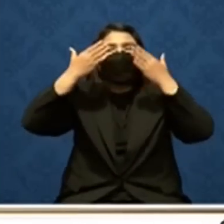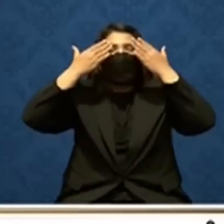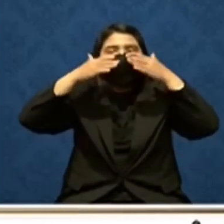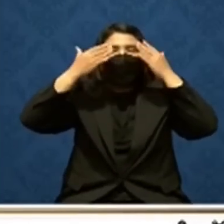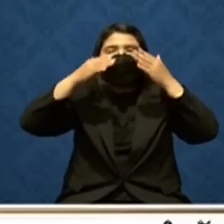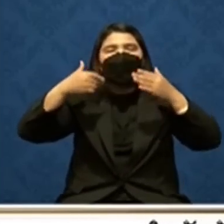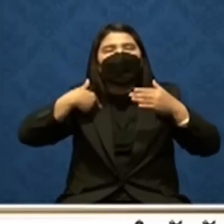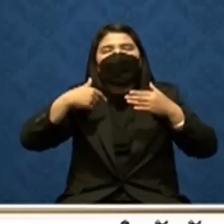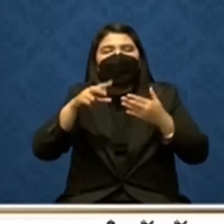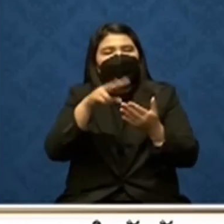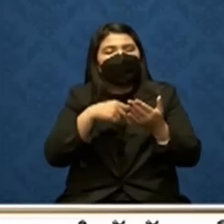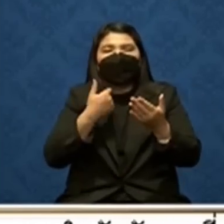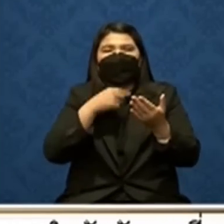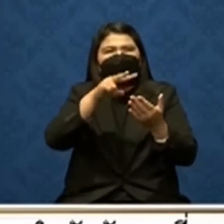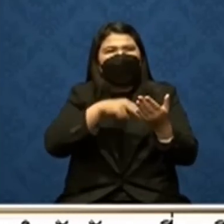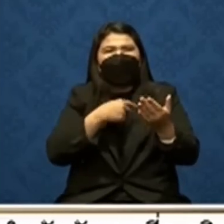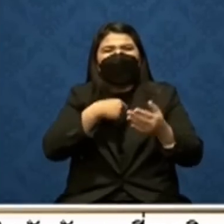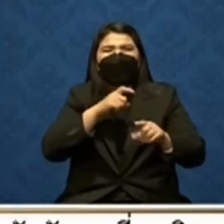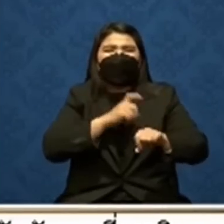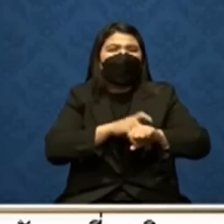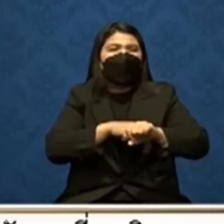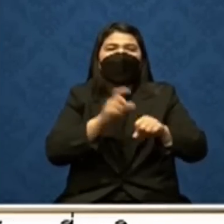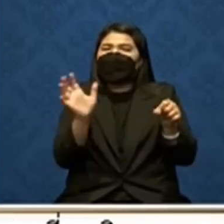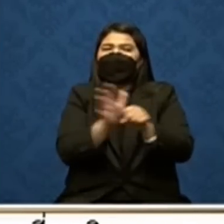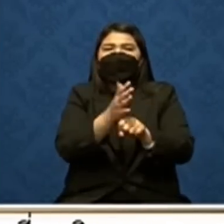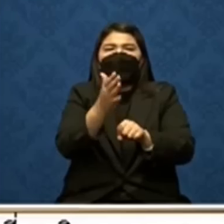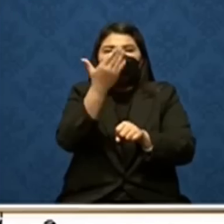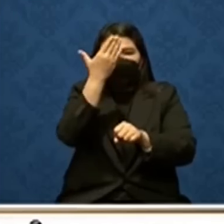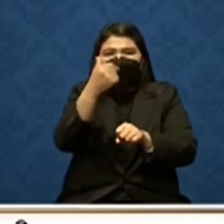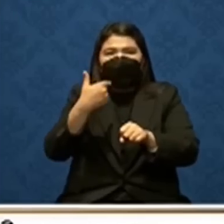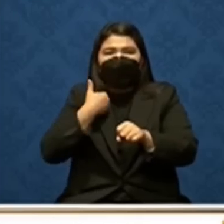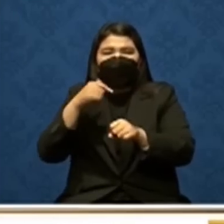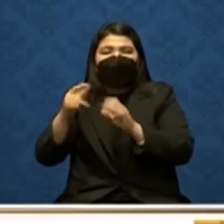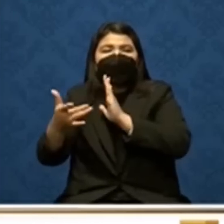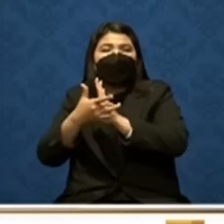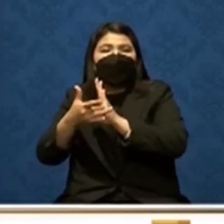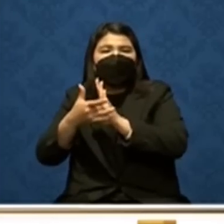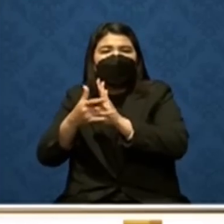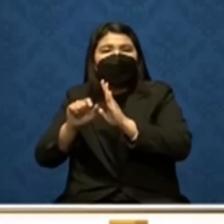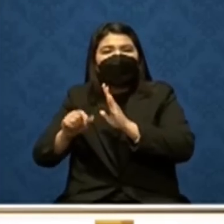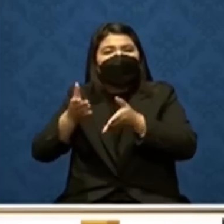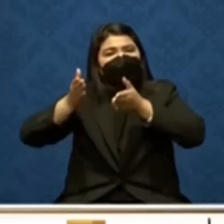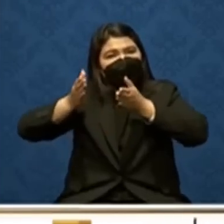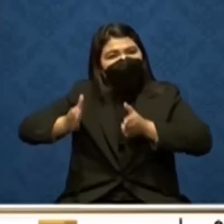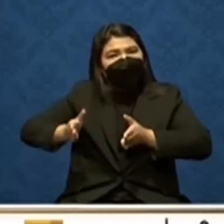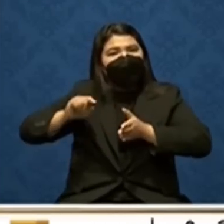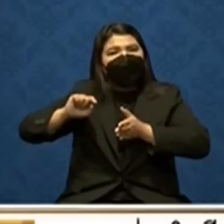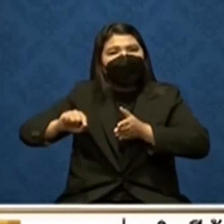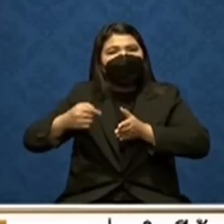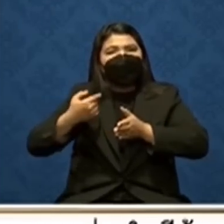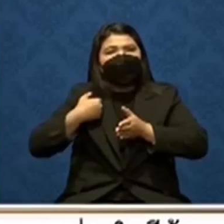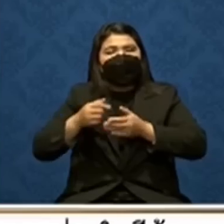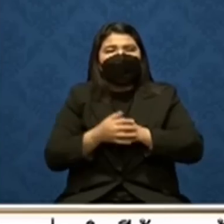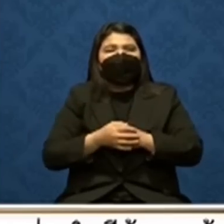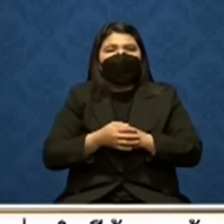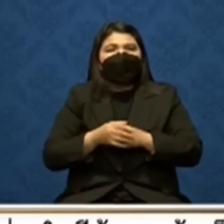มัน์ไมมเวลาทจะอ่านเพงพอคร มัมความจเป็ทจะตองเอาเทคโลโร chapter 2ตองมีคนทยอมที่จะนอนตาหลับขับต